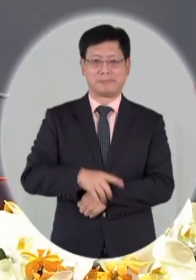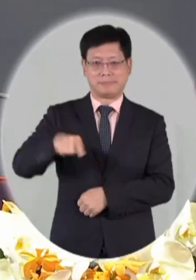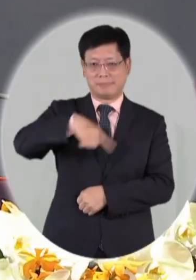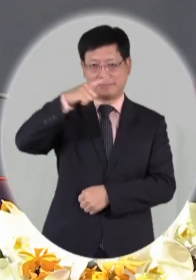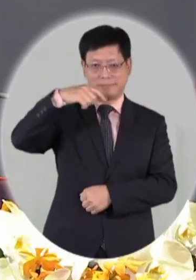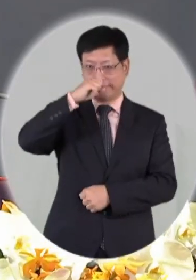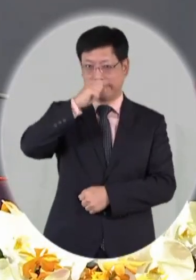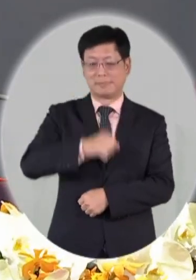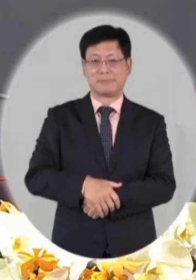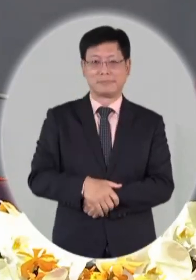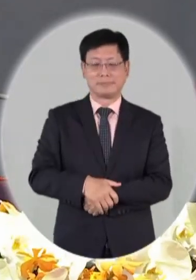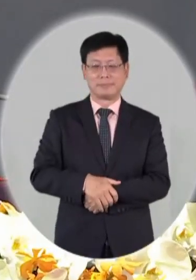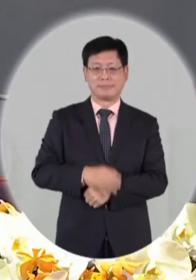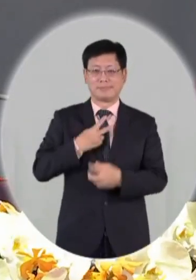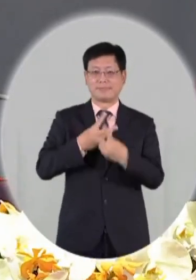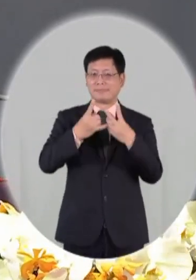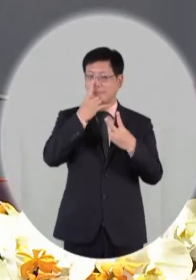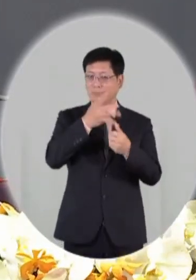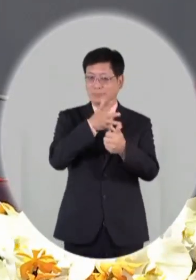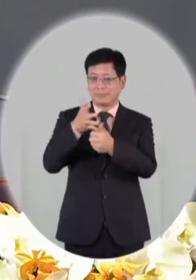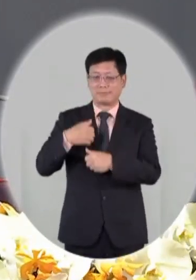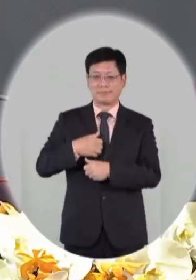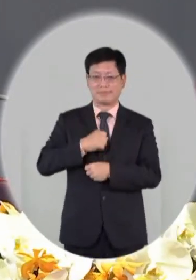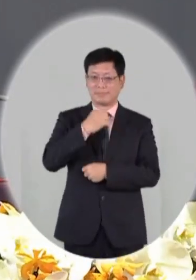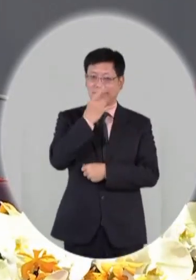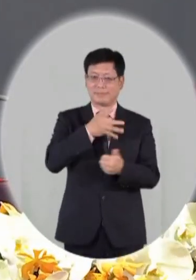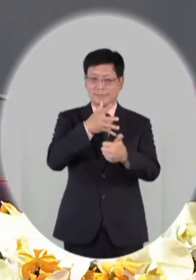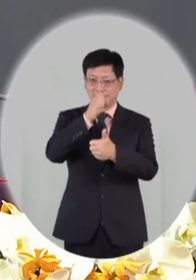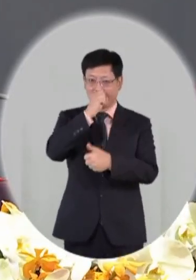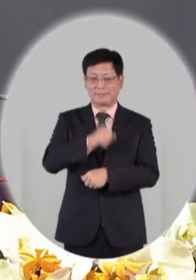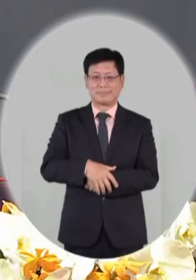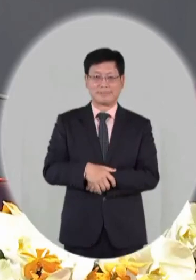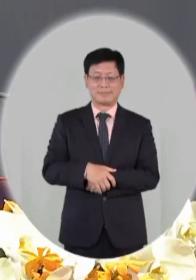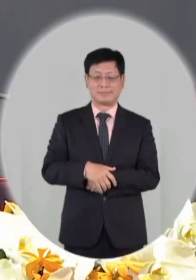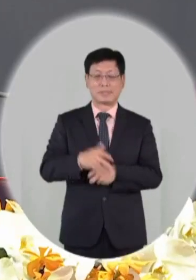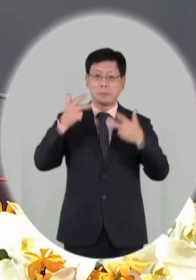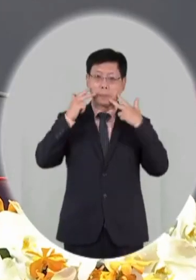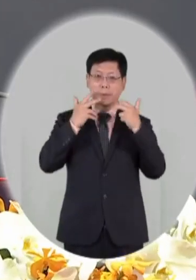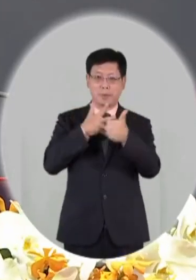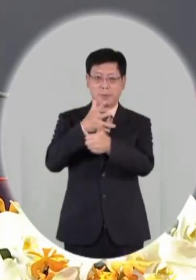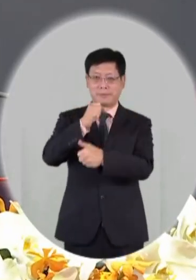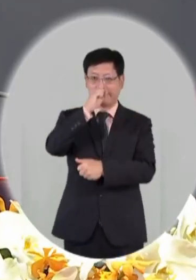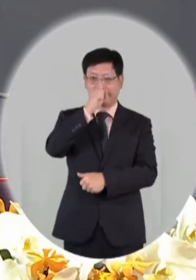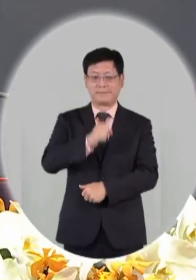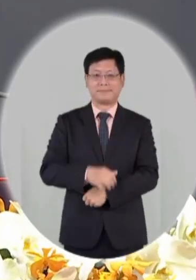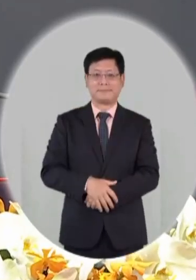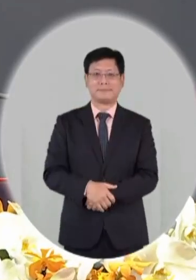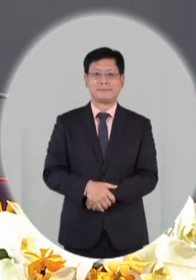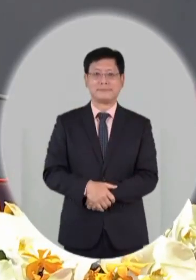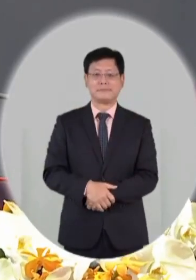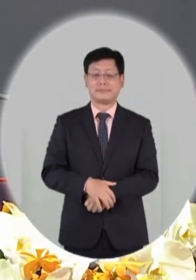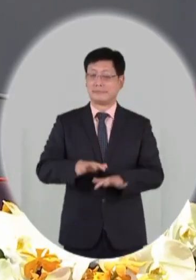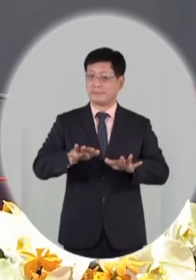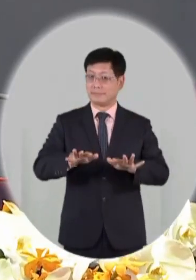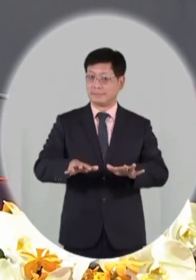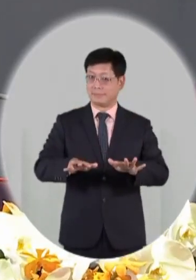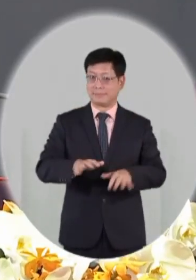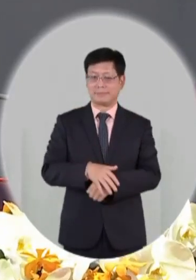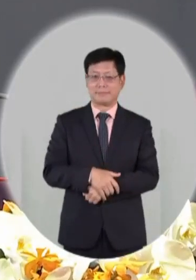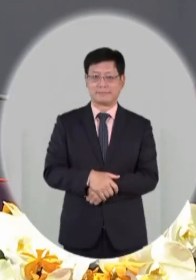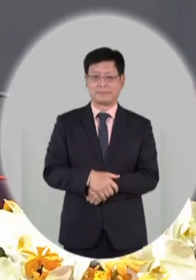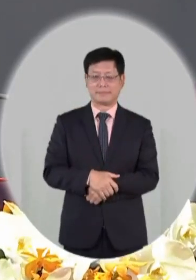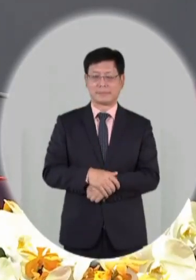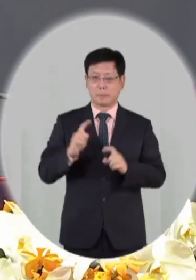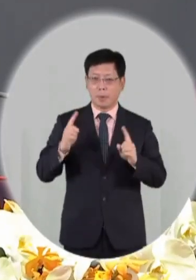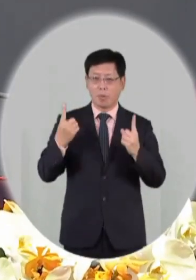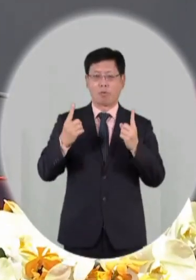家好，大家好，大家好，马里马里马沙路。今天是